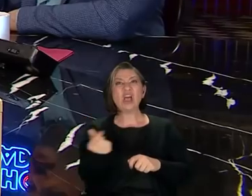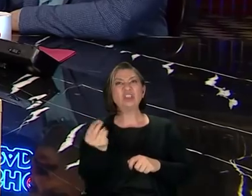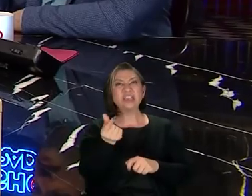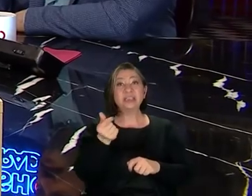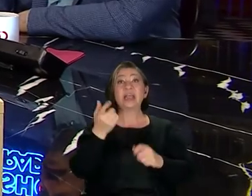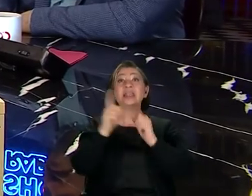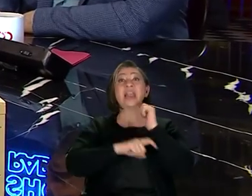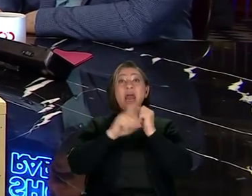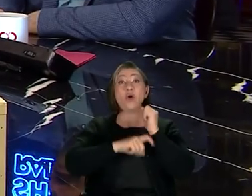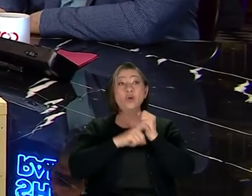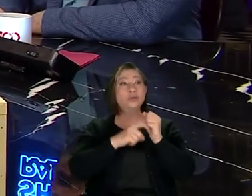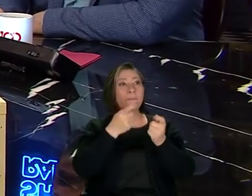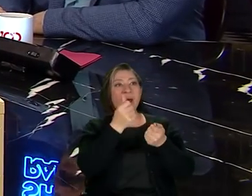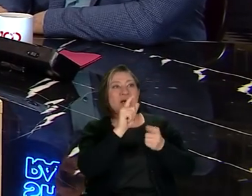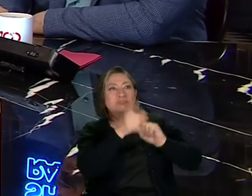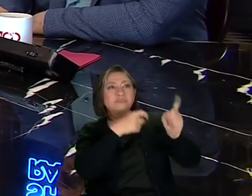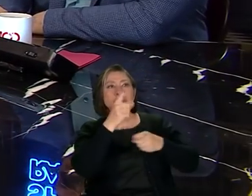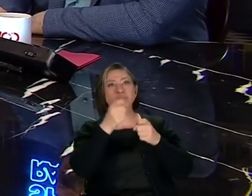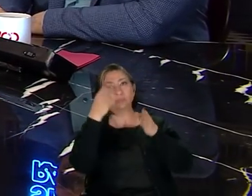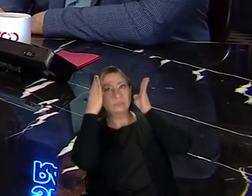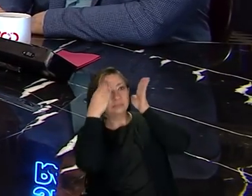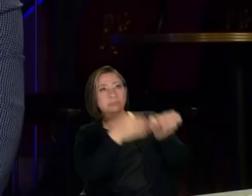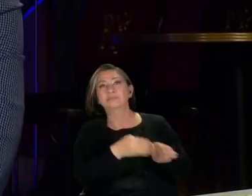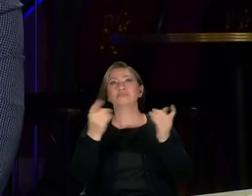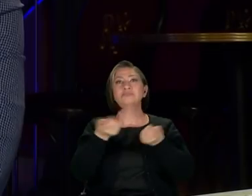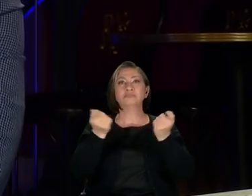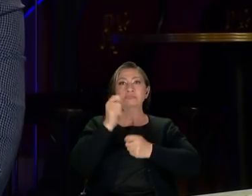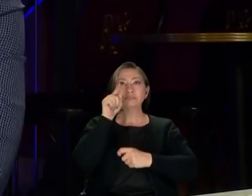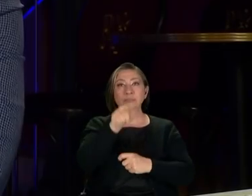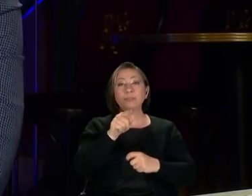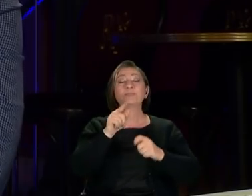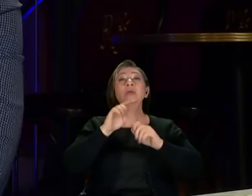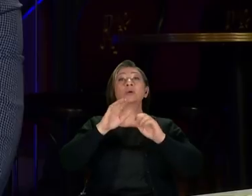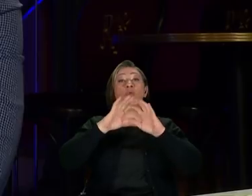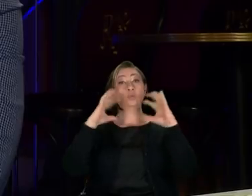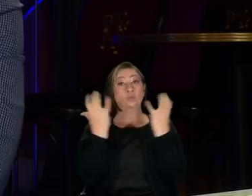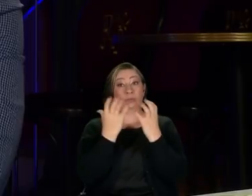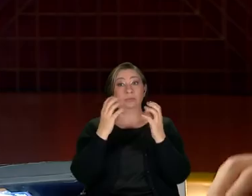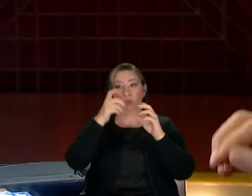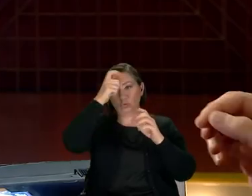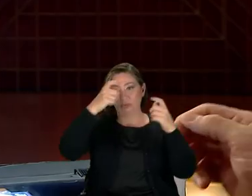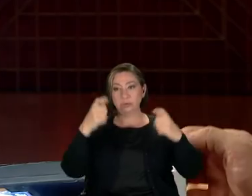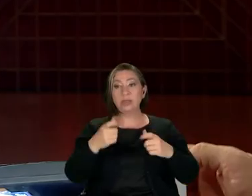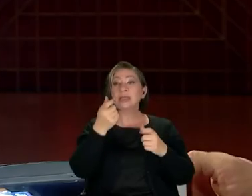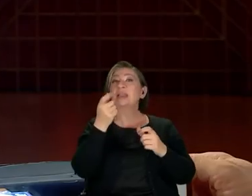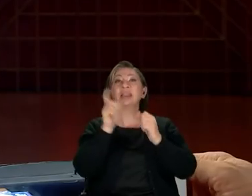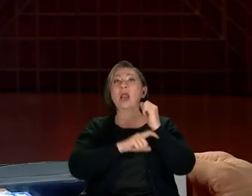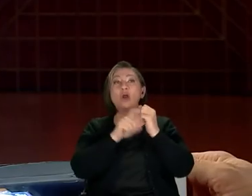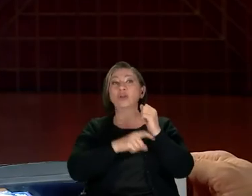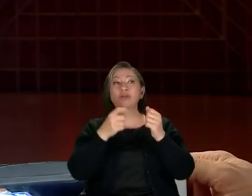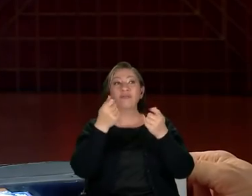ve terörün finansmanı üzerinde yoğunlaşıyorsunuz. Evet. Uluslararası alanda terörün finansman